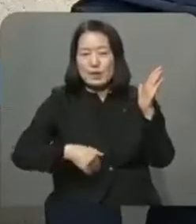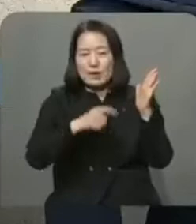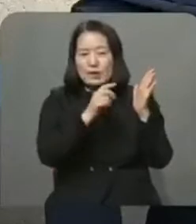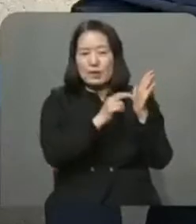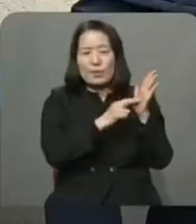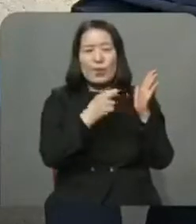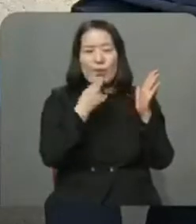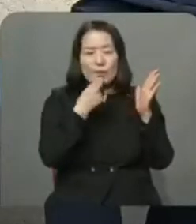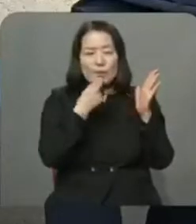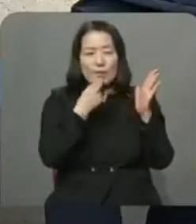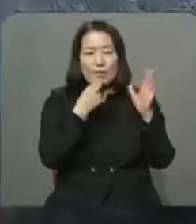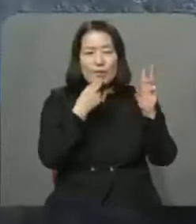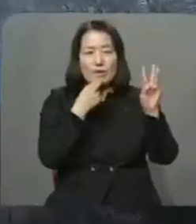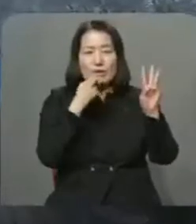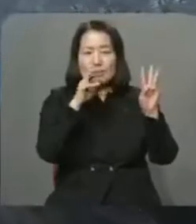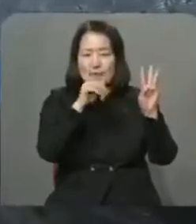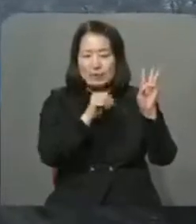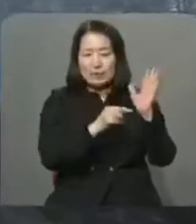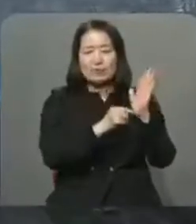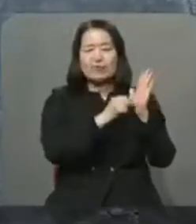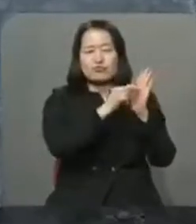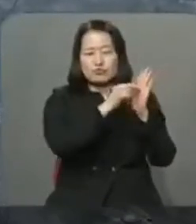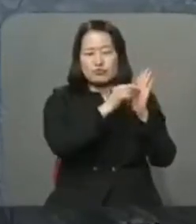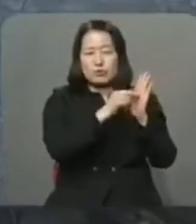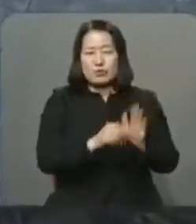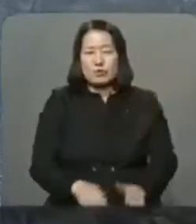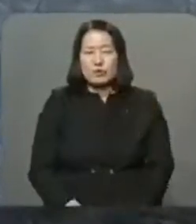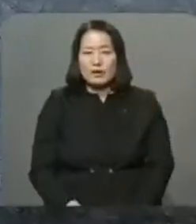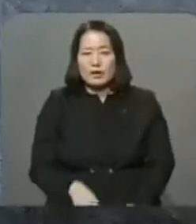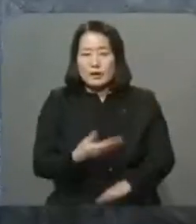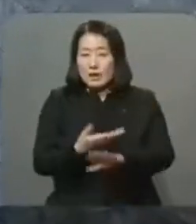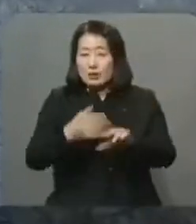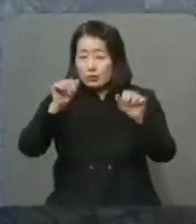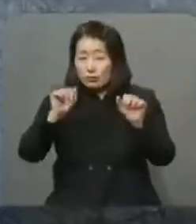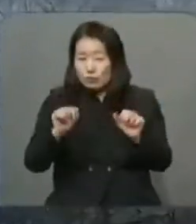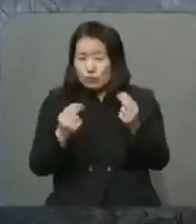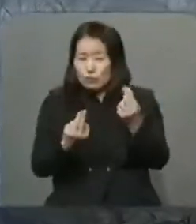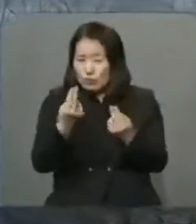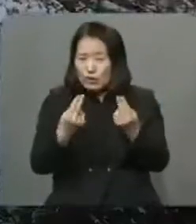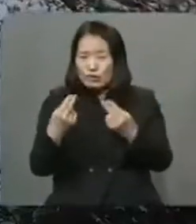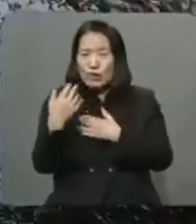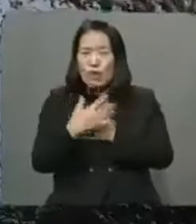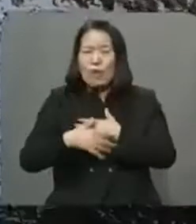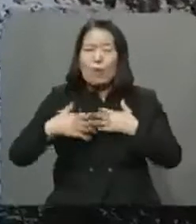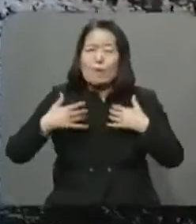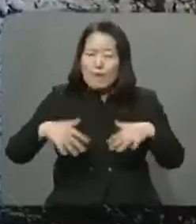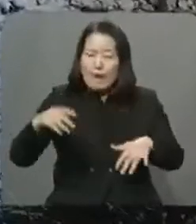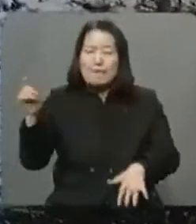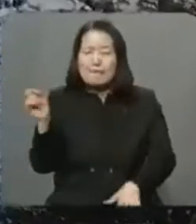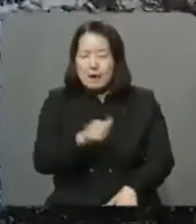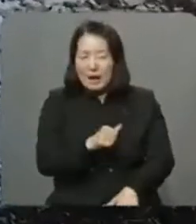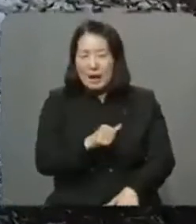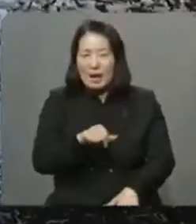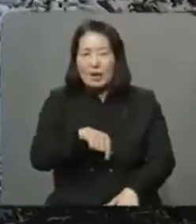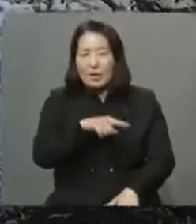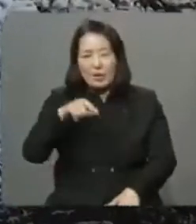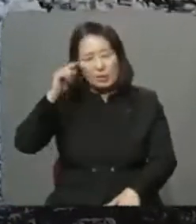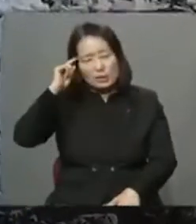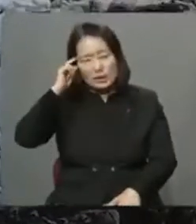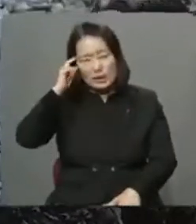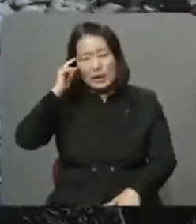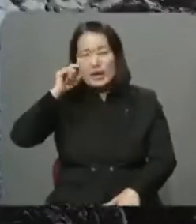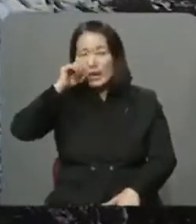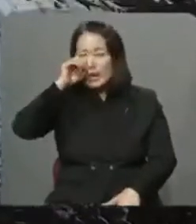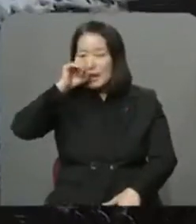했고 3m 정도 올라갔더라고요. 빙벽 등반은 다른 운동보다 체력이 더 빨리 고갈되는데 이를 감안하지 않고